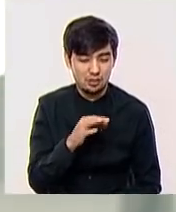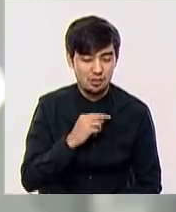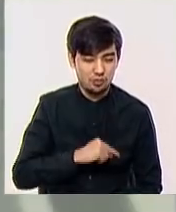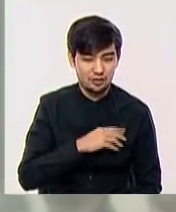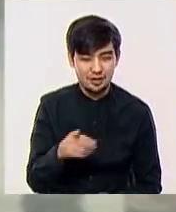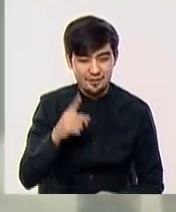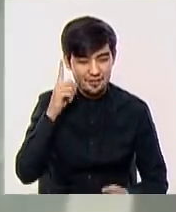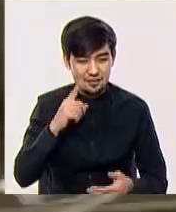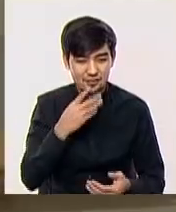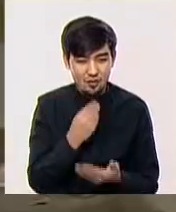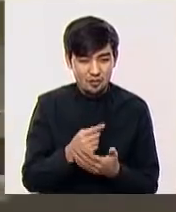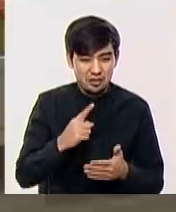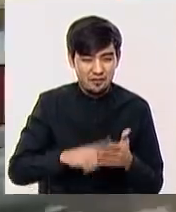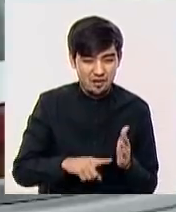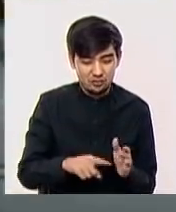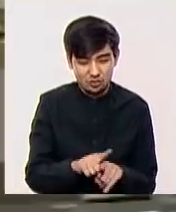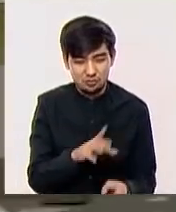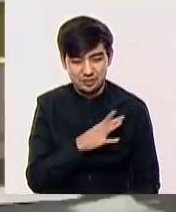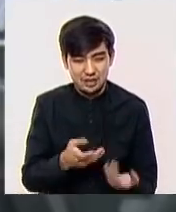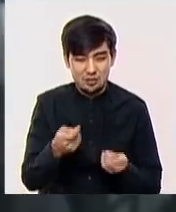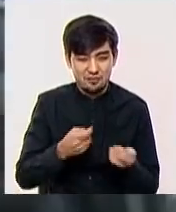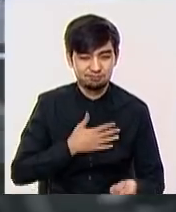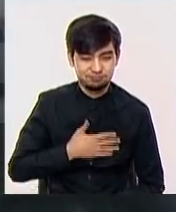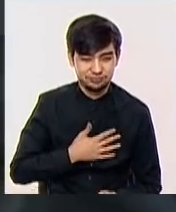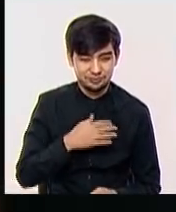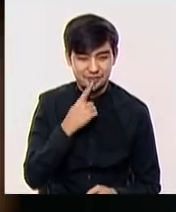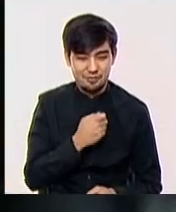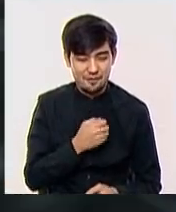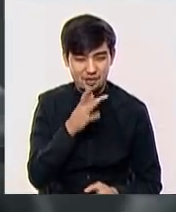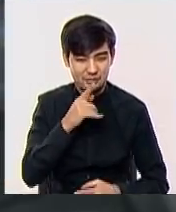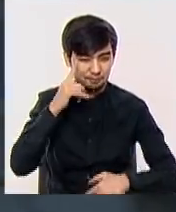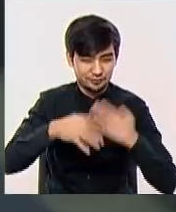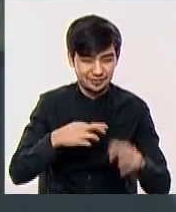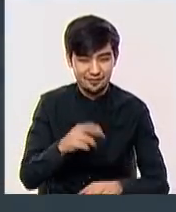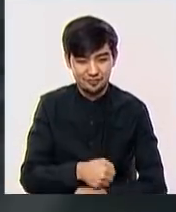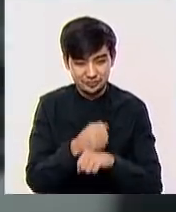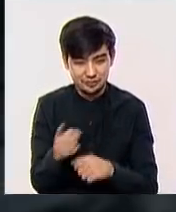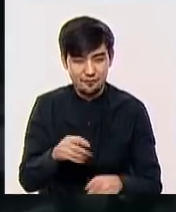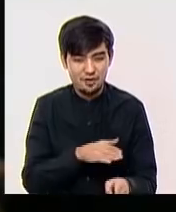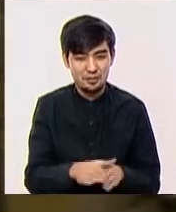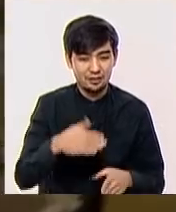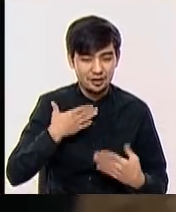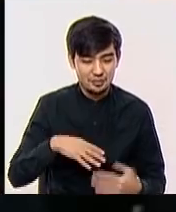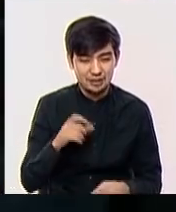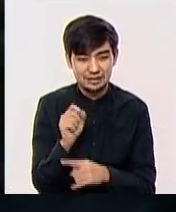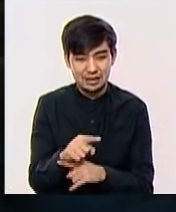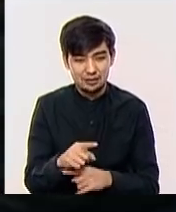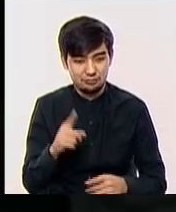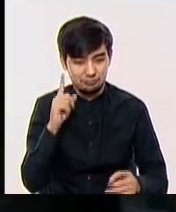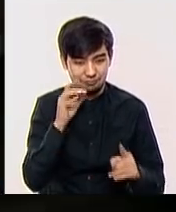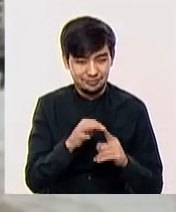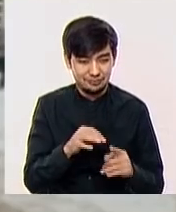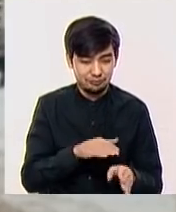крайне неуверенного и безинициативного руководства армия во время массовых беспорядков не выполнена поставленных задач.